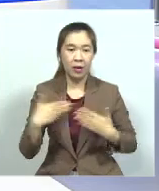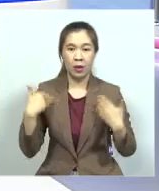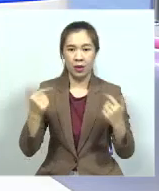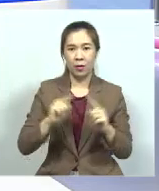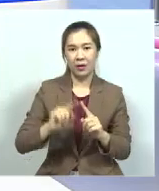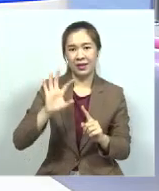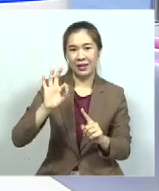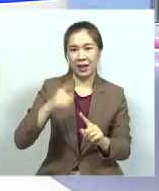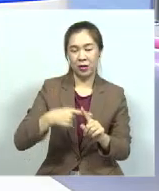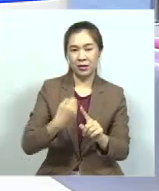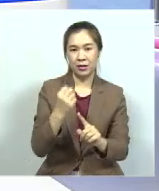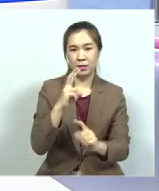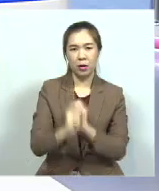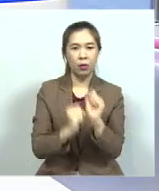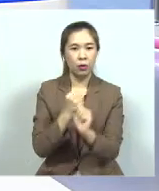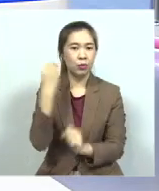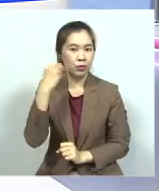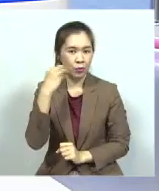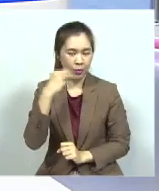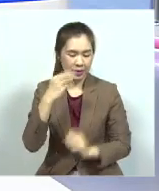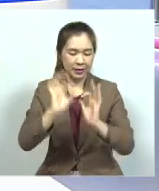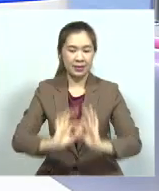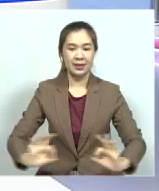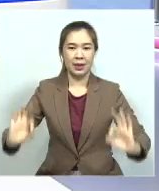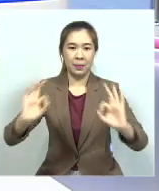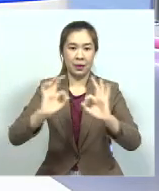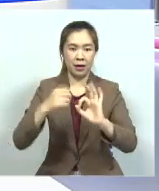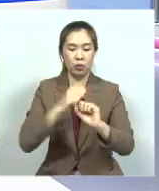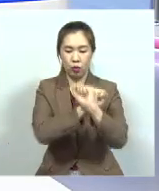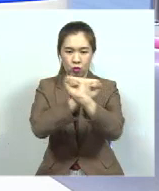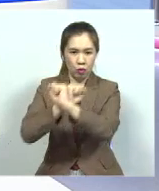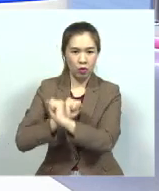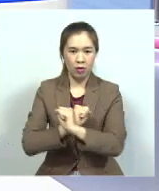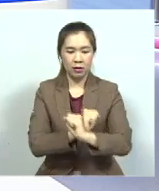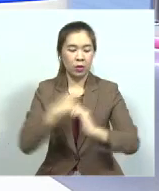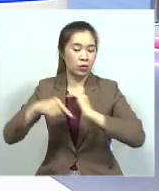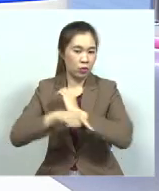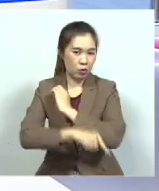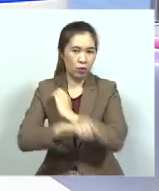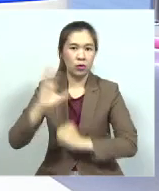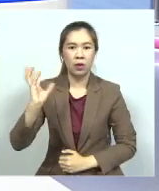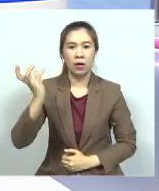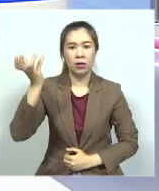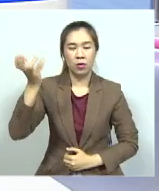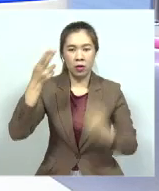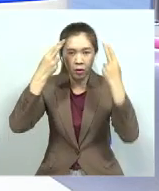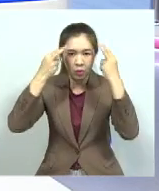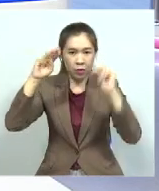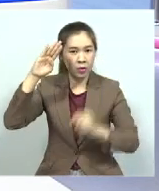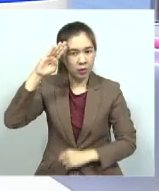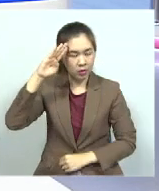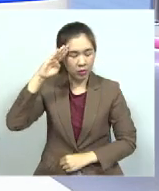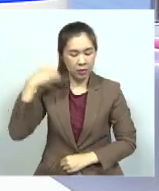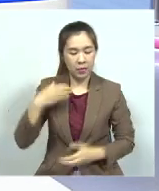วันที่9ธันวาคมของทุกปีก็เป็นอีกหนึ่งวันสำคัญเป็นวันต่อต้านคอร์รัปชันสากลซึ่งวันนี้ค่ะนายกรัฐมนตรีก็